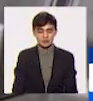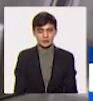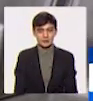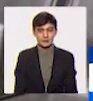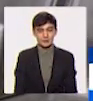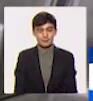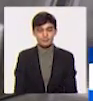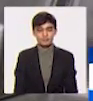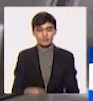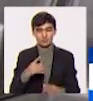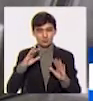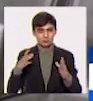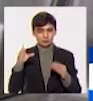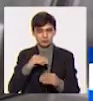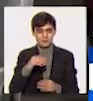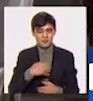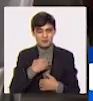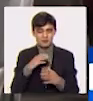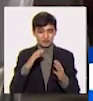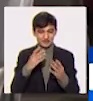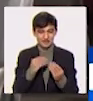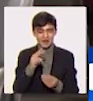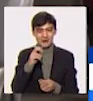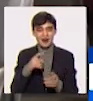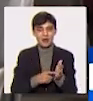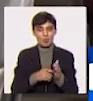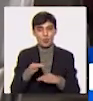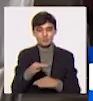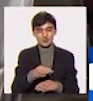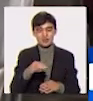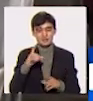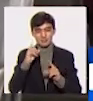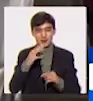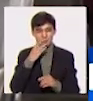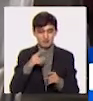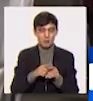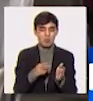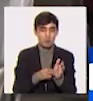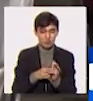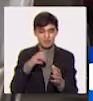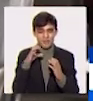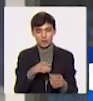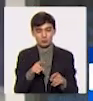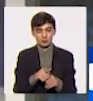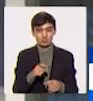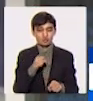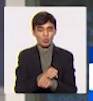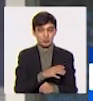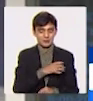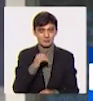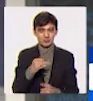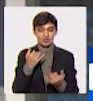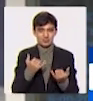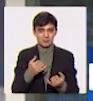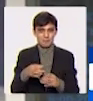Дүйім жұртты қорқынышты астаған коронавирустан Қарағанды облысында шетелдерге автобуста поезда қатынауды тоқтатқан. Қазір жолаушыларға тек